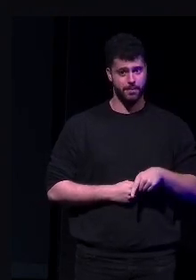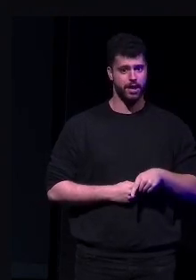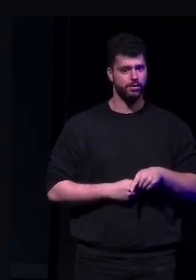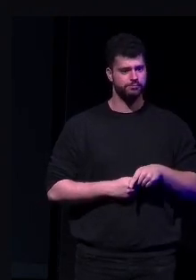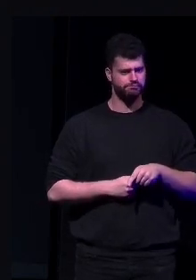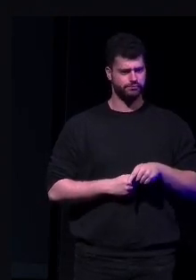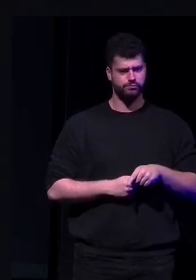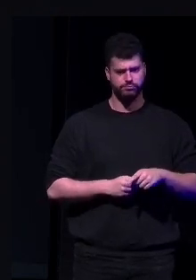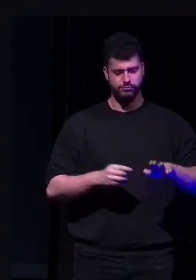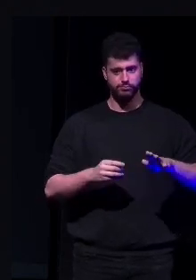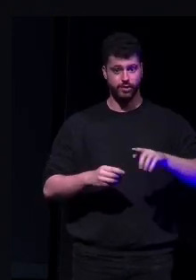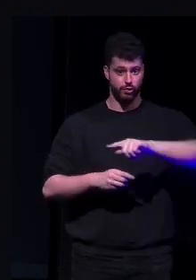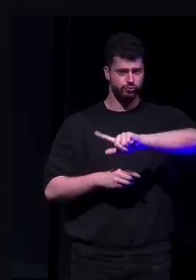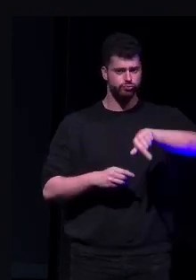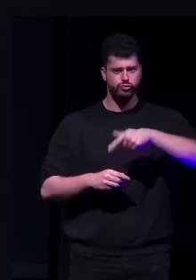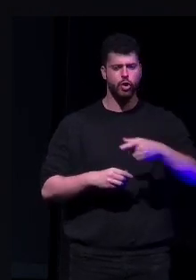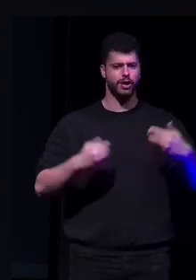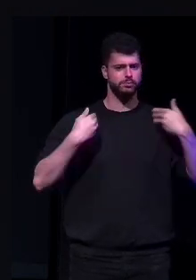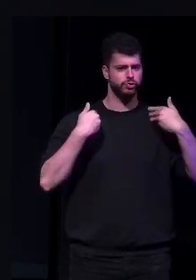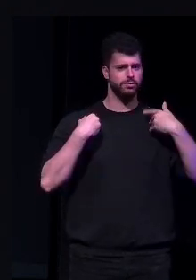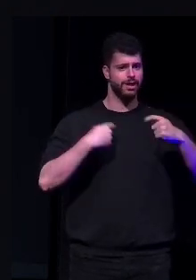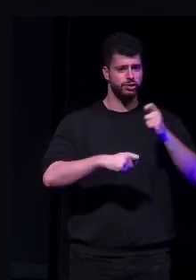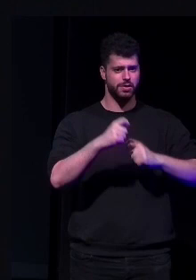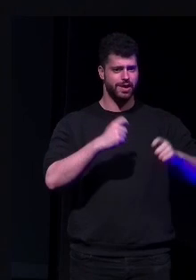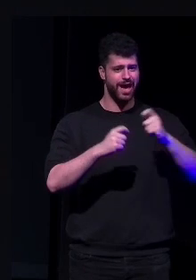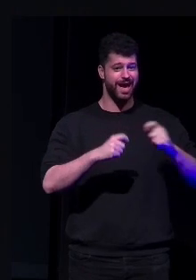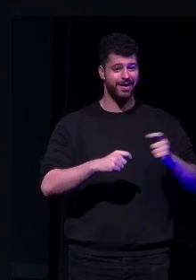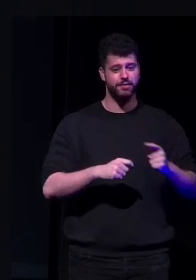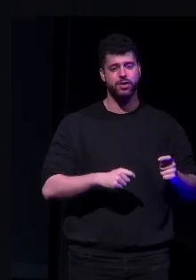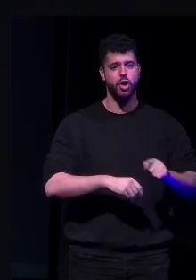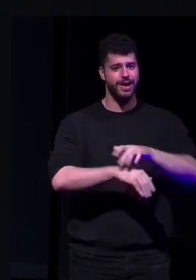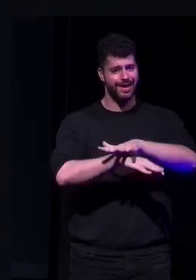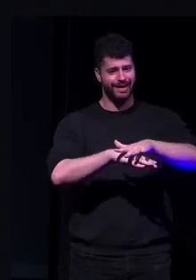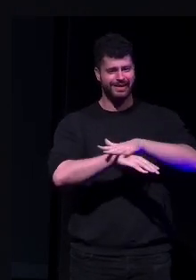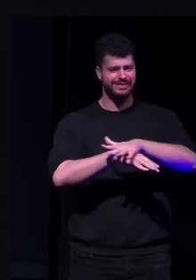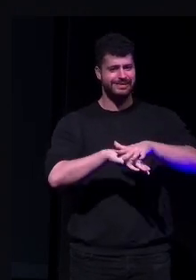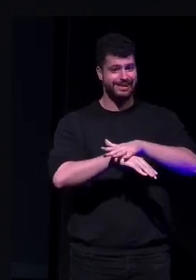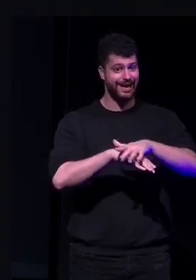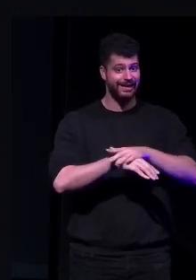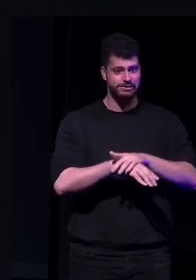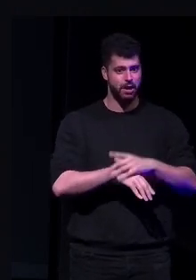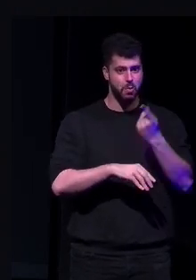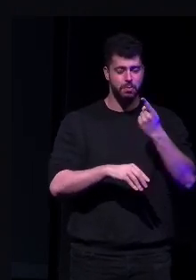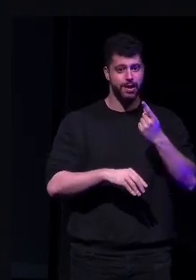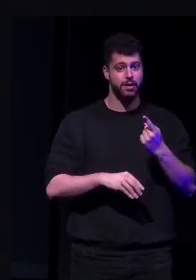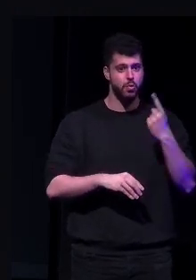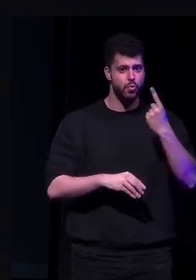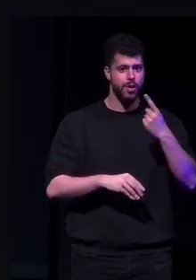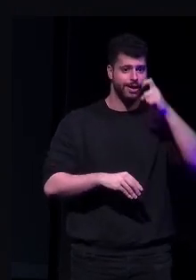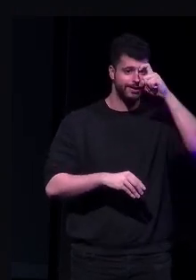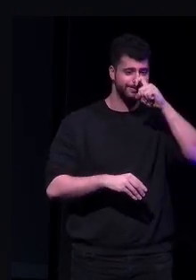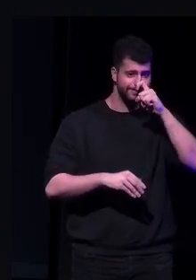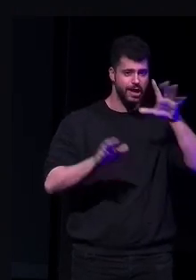català, sinó que també he estat al capdavant de l'associació a nivell estatal durant una dècada memorable.